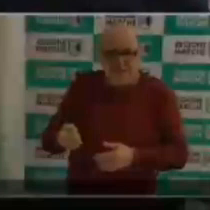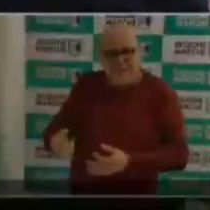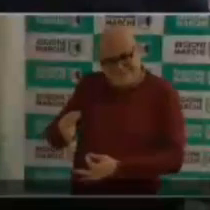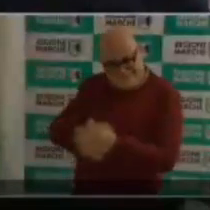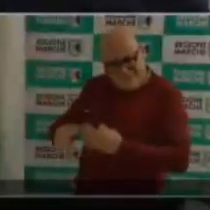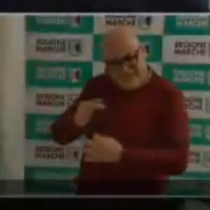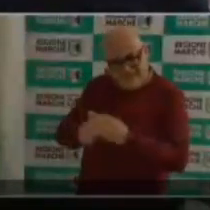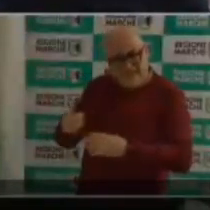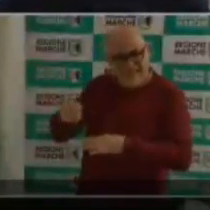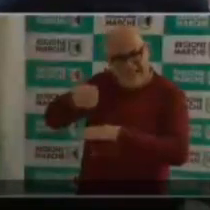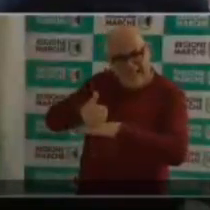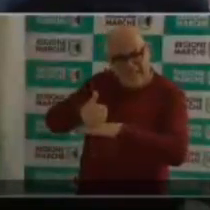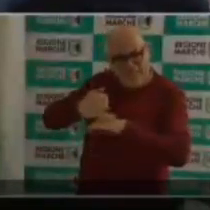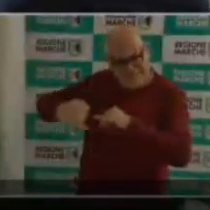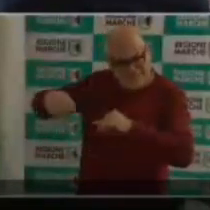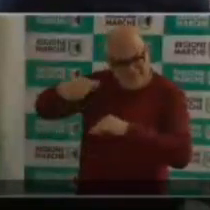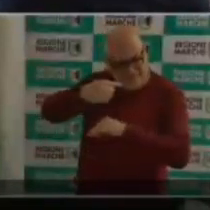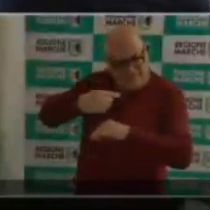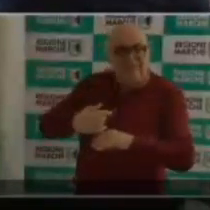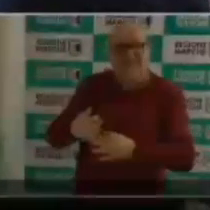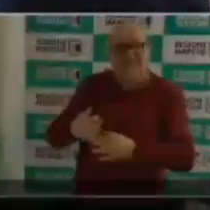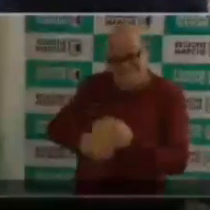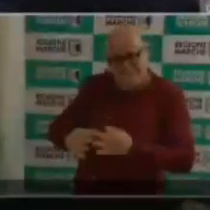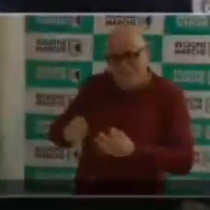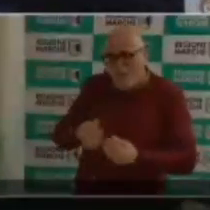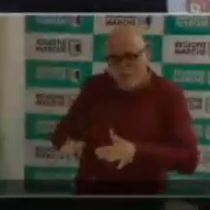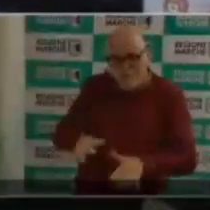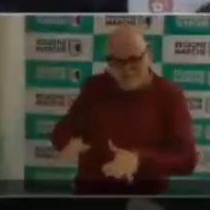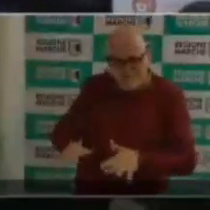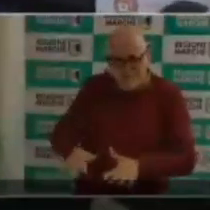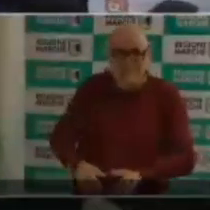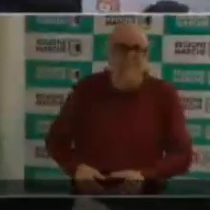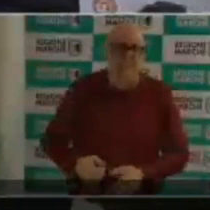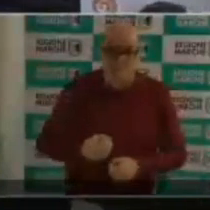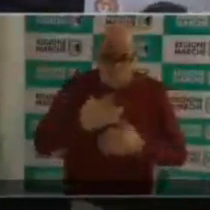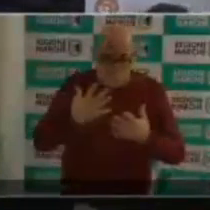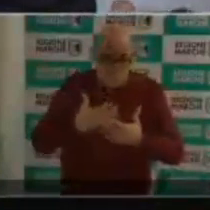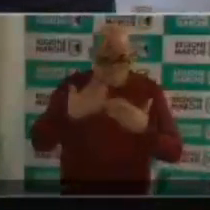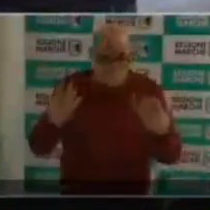operare. Grazie dottor Pozzari, buongiorno a tutti.